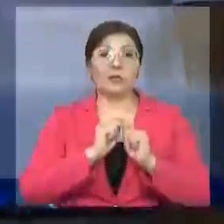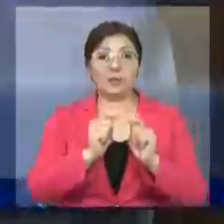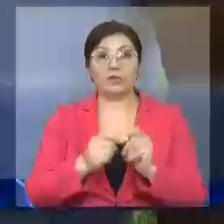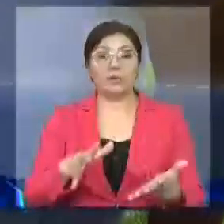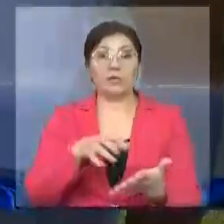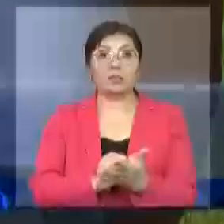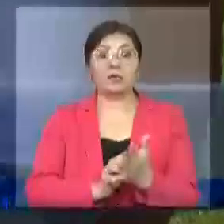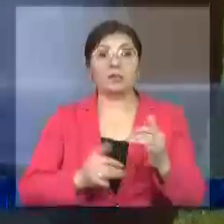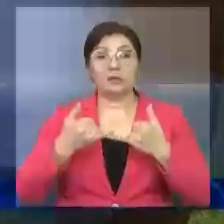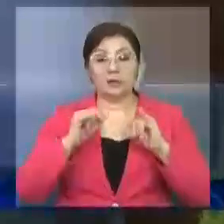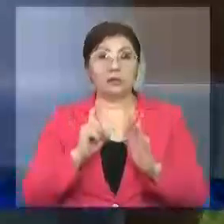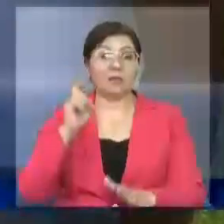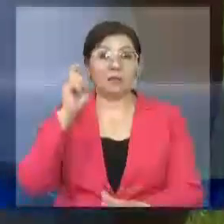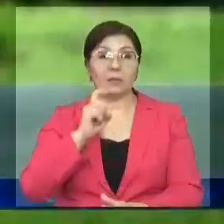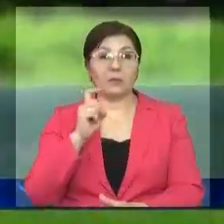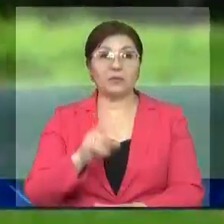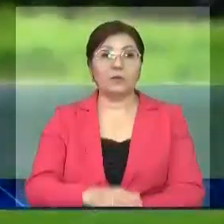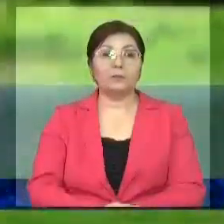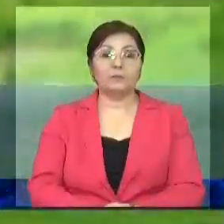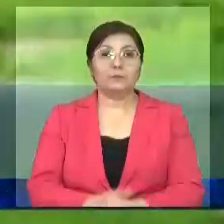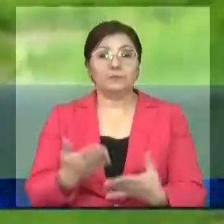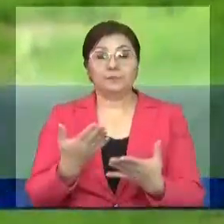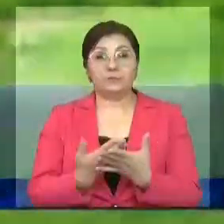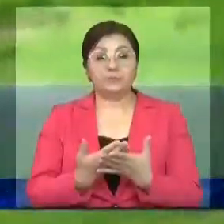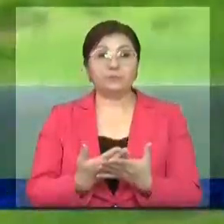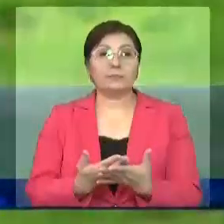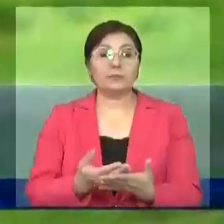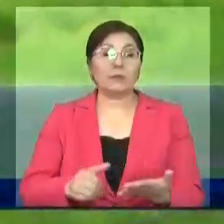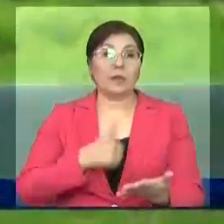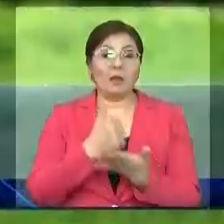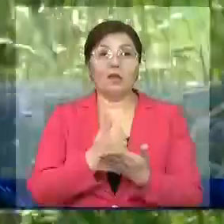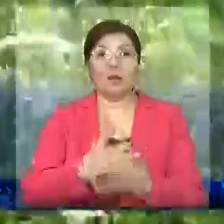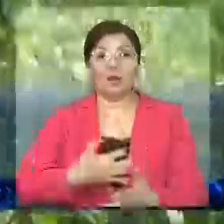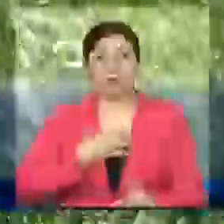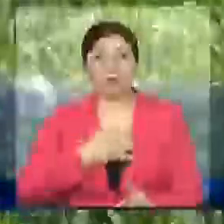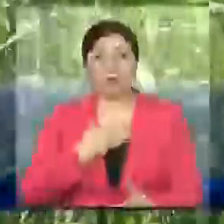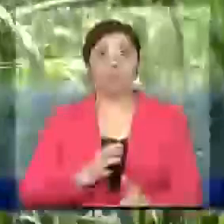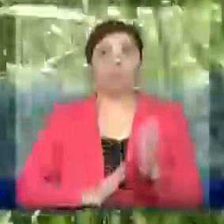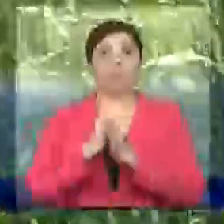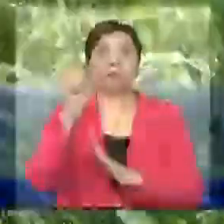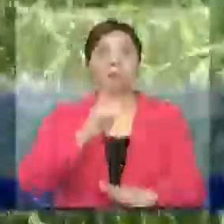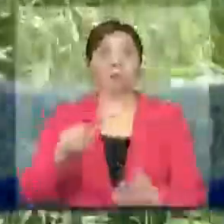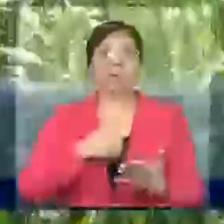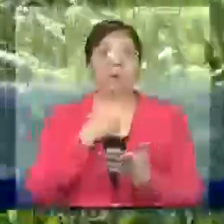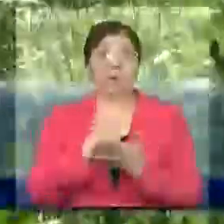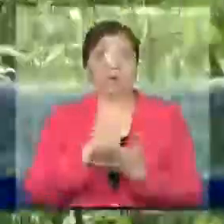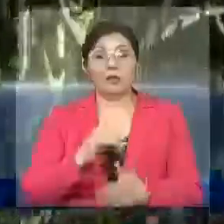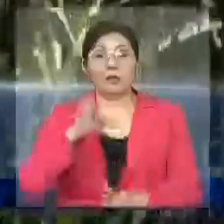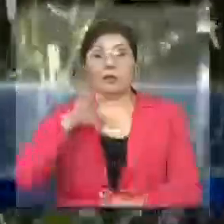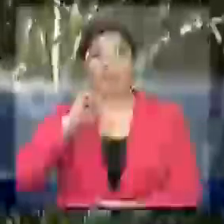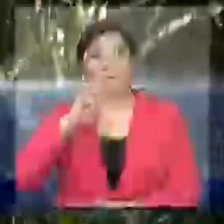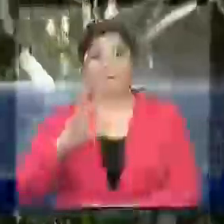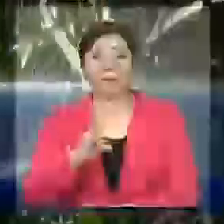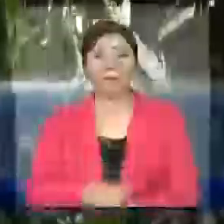занимаются животноводством, выращивают крупный и мелкий рогатый скот, а также свиней. Но основной акцент делается на растениеводстве. Глава семьи Иван Кудря в